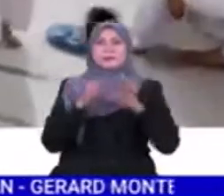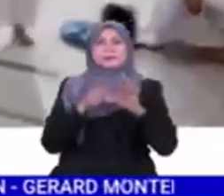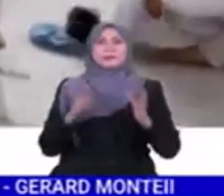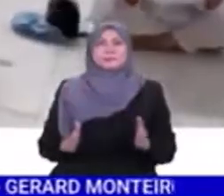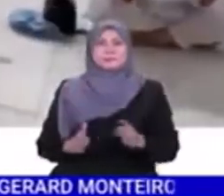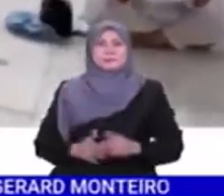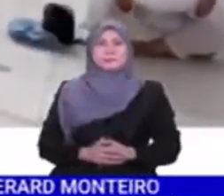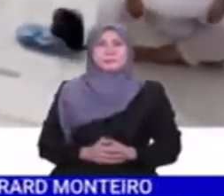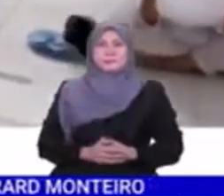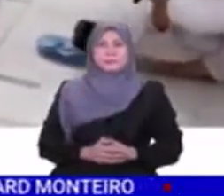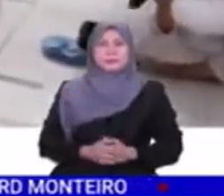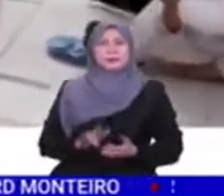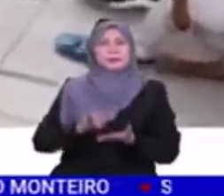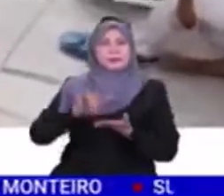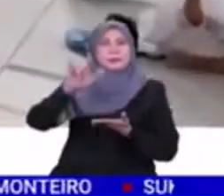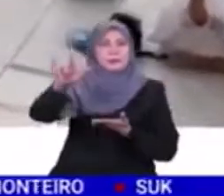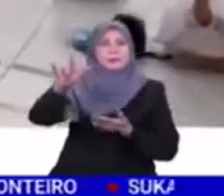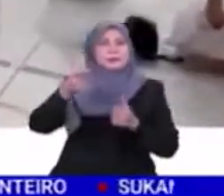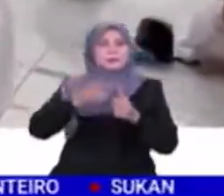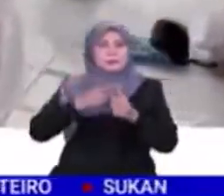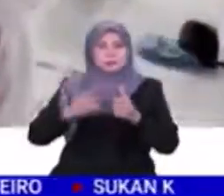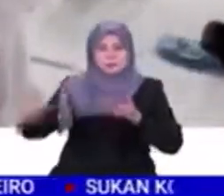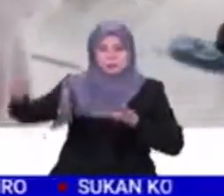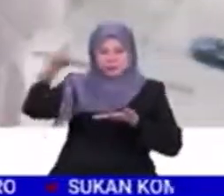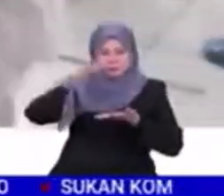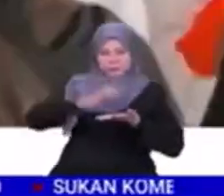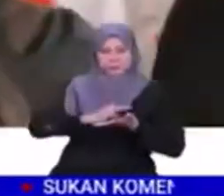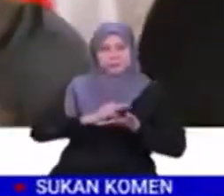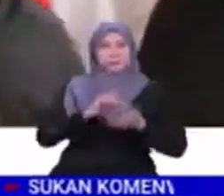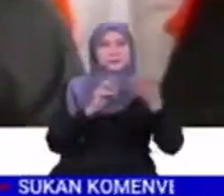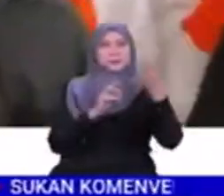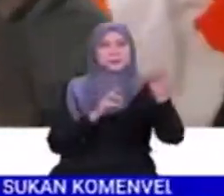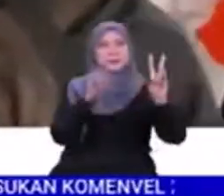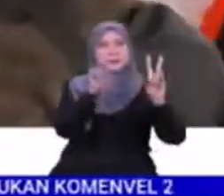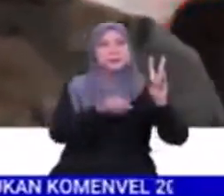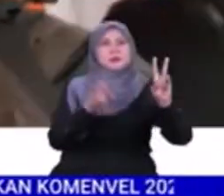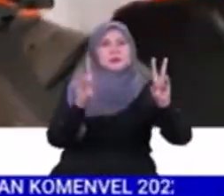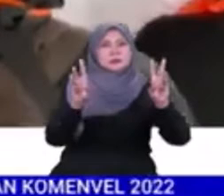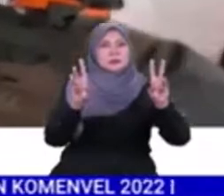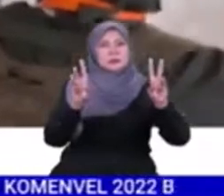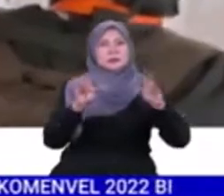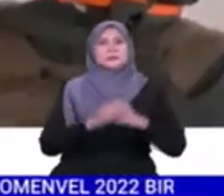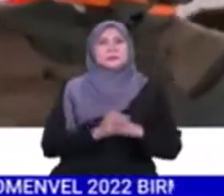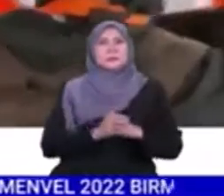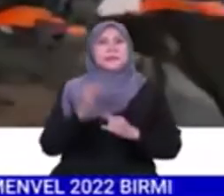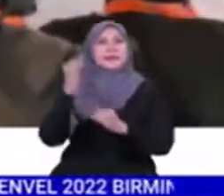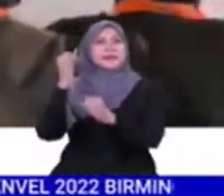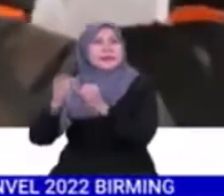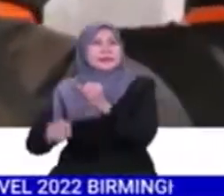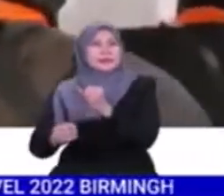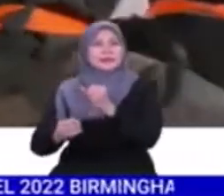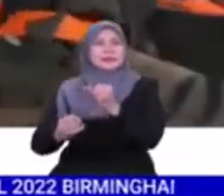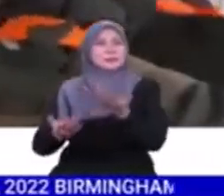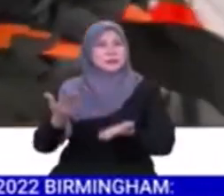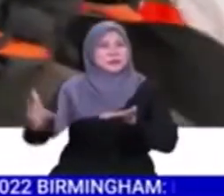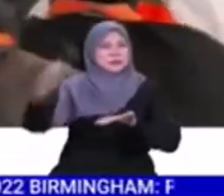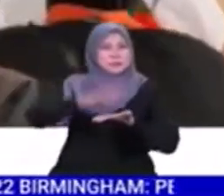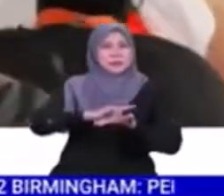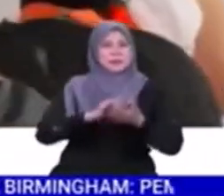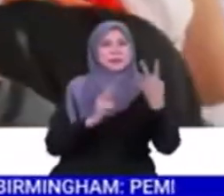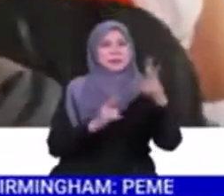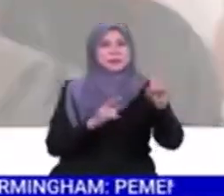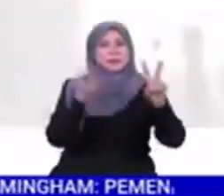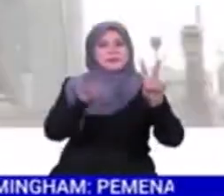negara. Penerbangan pertama kepulangan jemaah Malaysia adalah pada 17 Julai, manakala yang terakhir dijangka 12